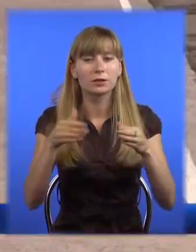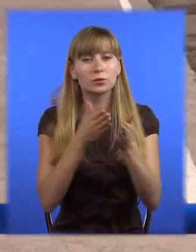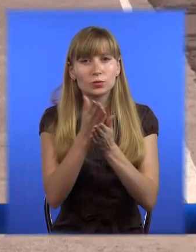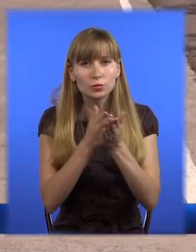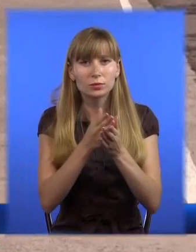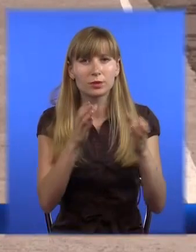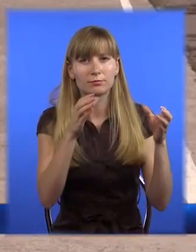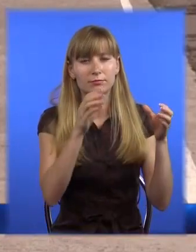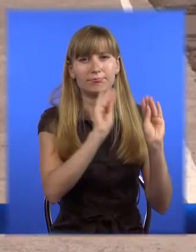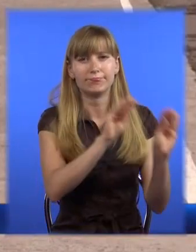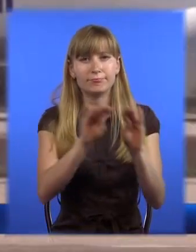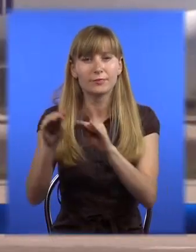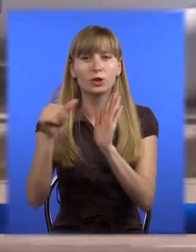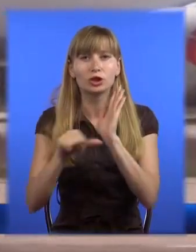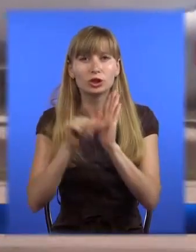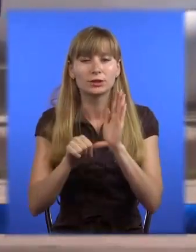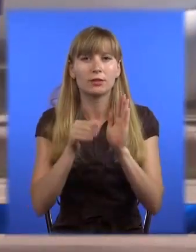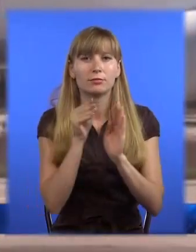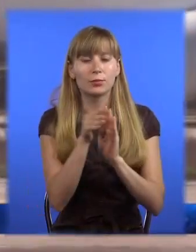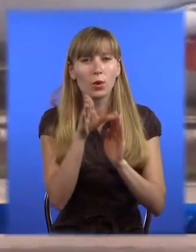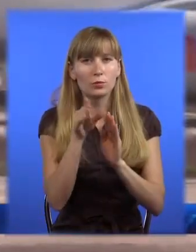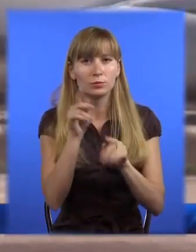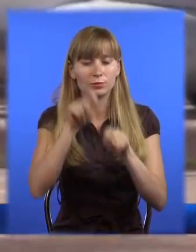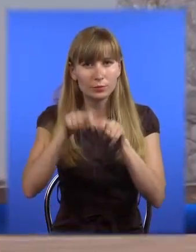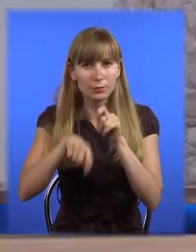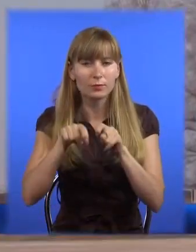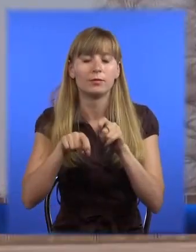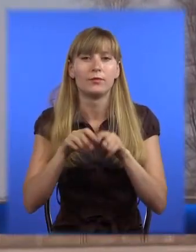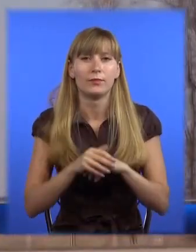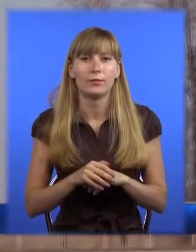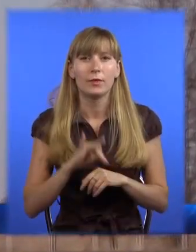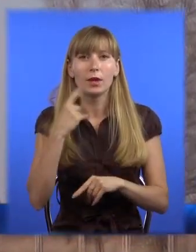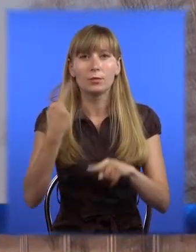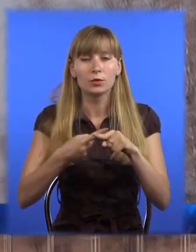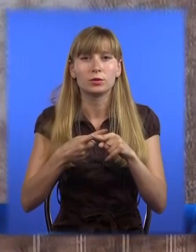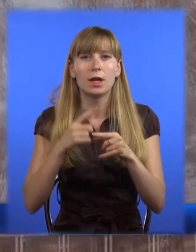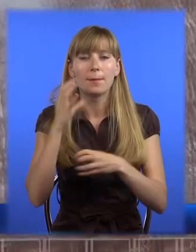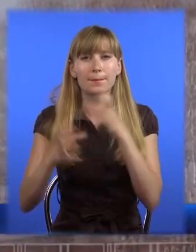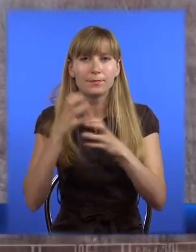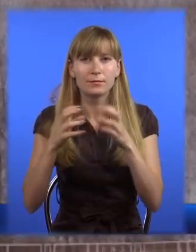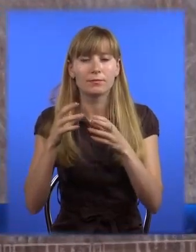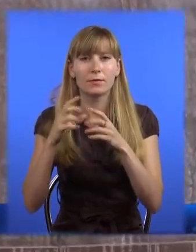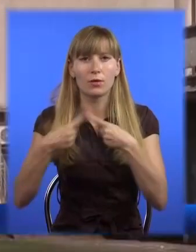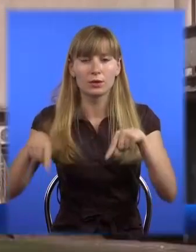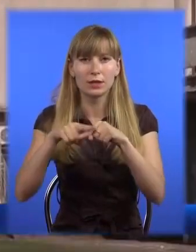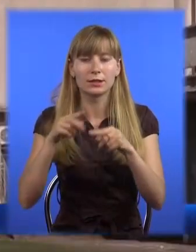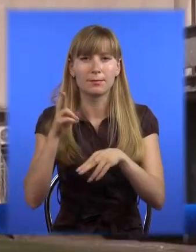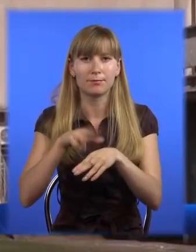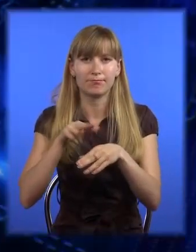майже 160 пунктів пропуску засобами біометричного контролю та підключила до баз даних